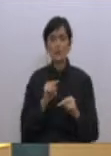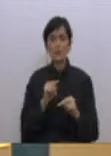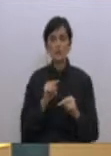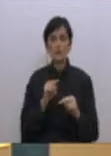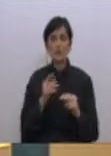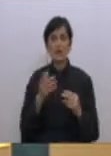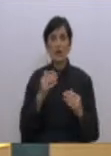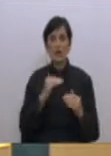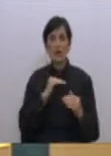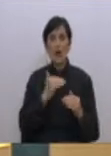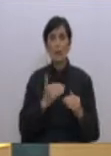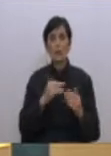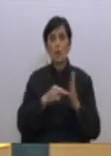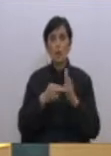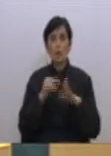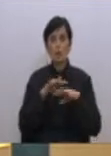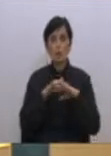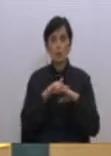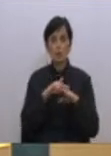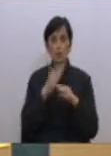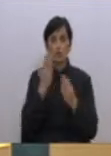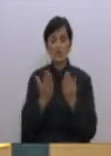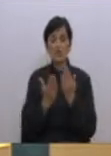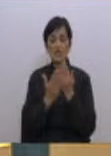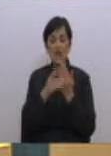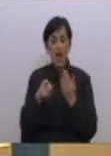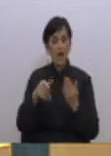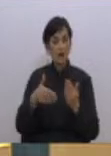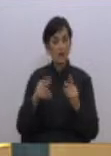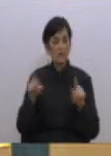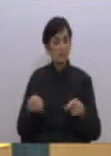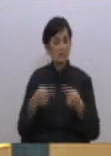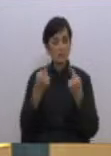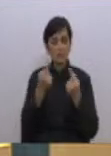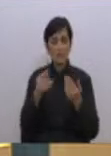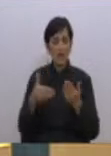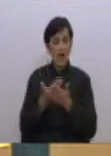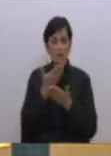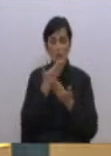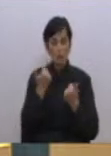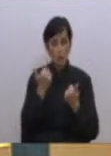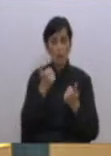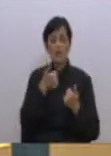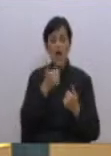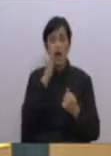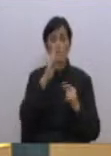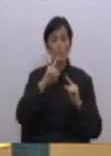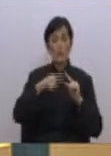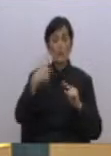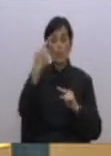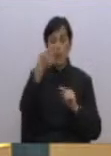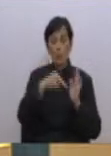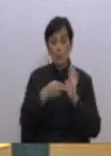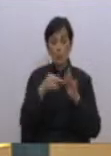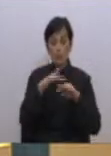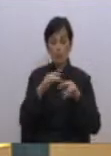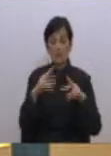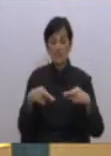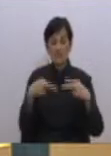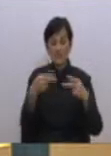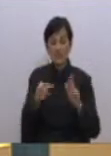ამისა, ბიუჯეტის დანართი არ განახლებულა და კარგი იქნება მომავალში ბიუჯეტის ცვლილებებთან